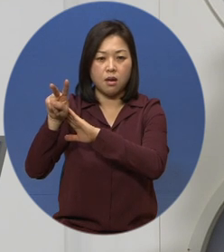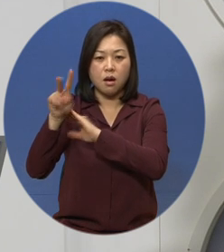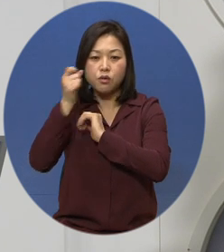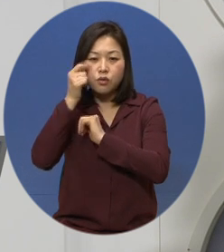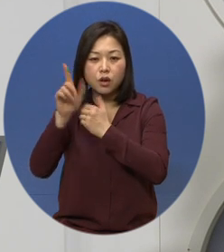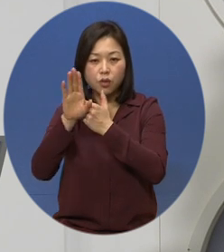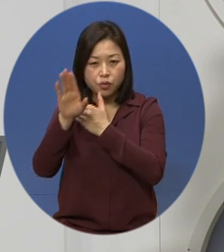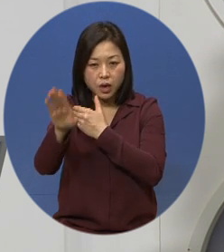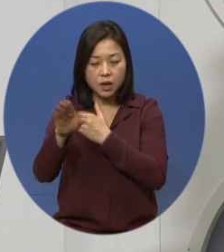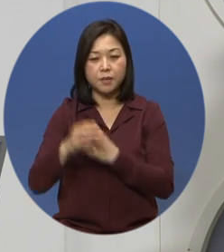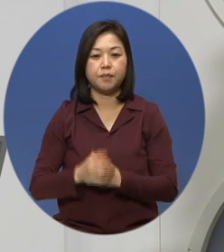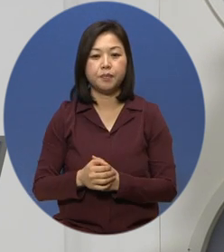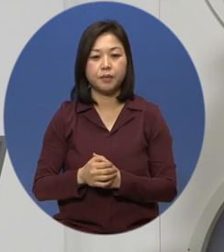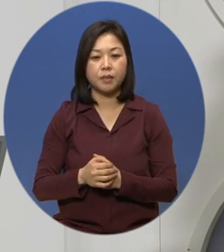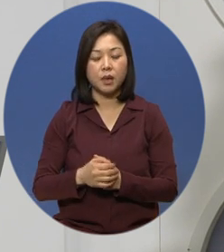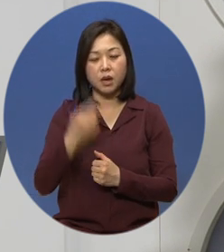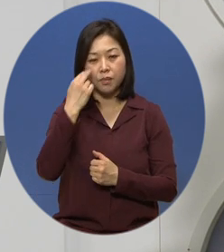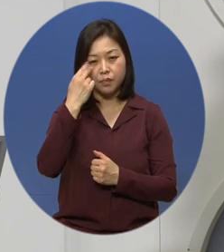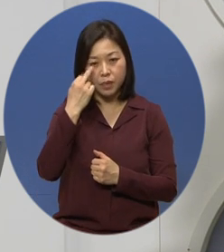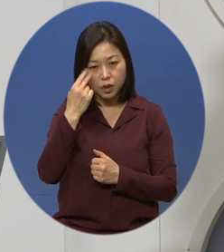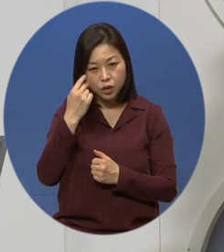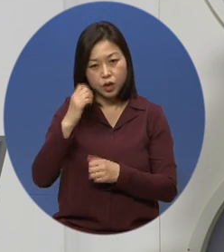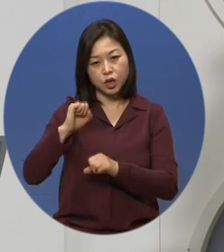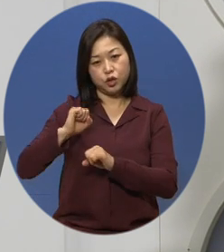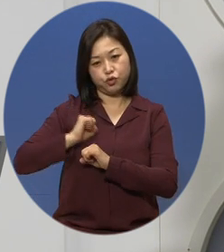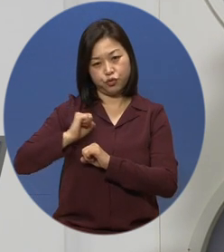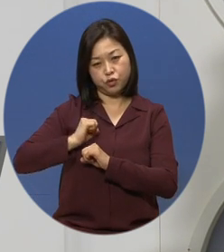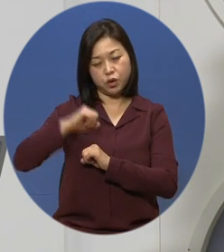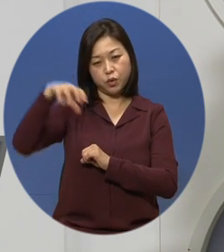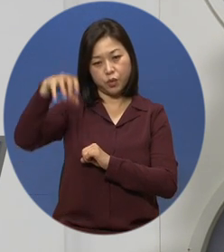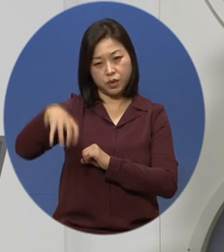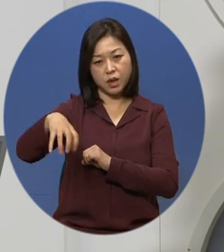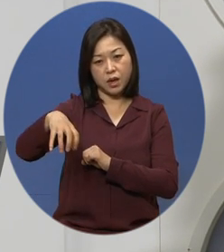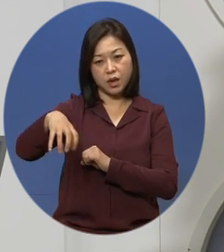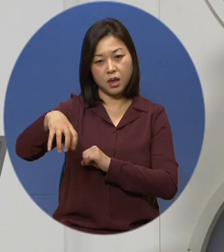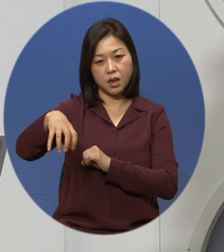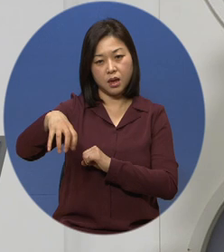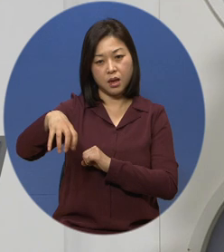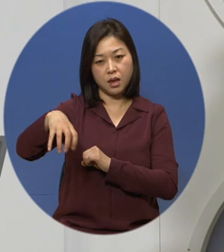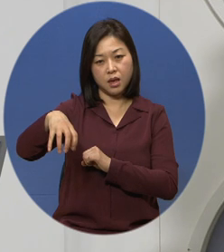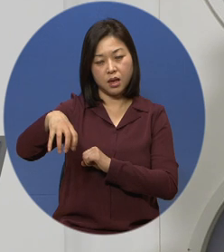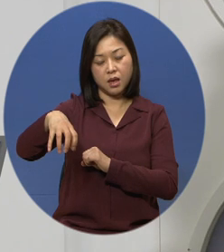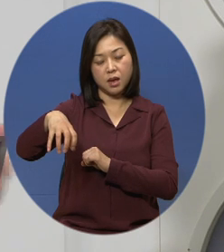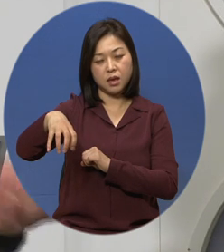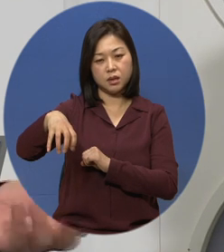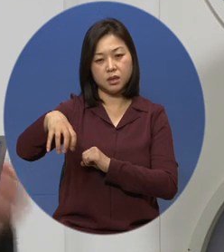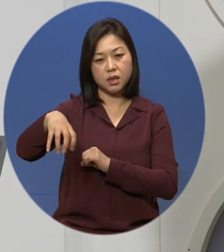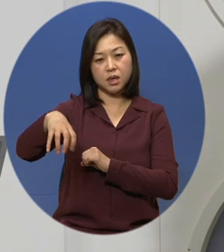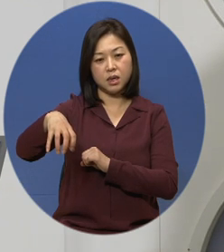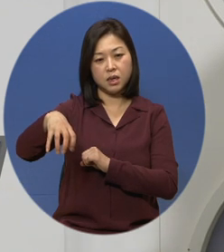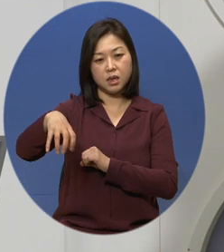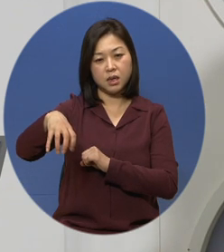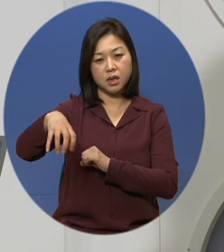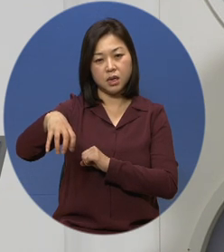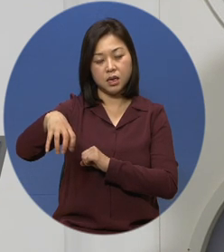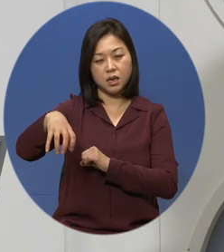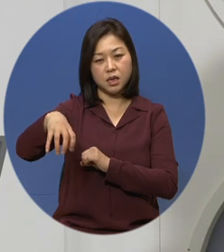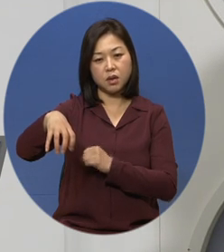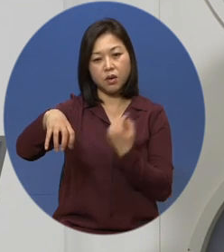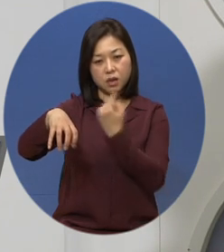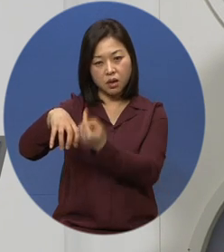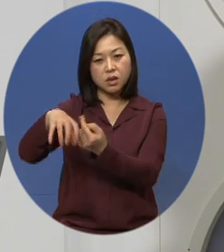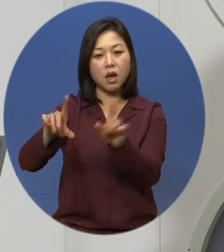깨 월 뒤에 어둠 미군 기지 예시가 위락 타 원인이 실 법원에 가서 생활을